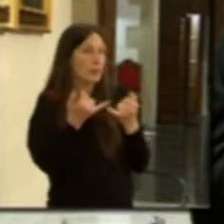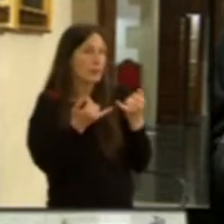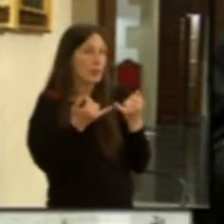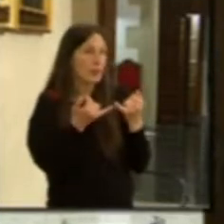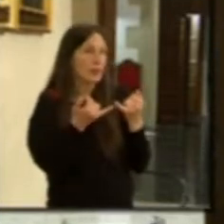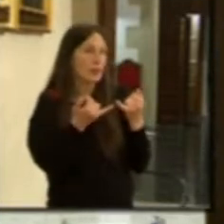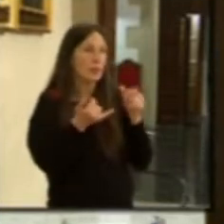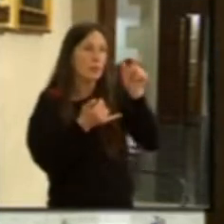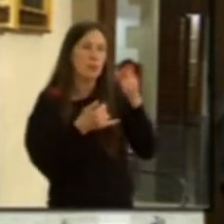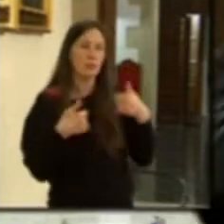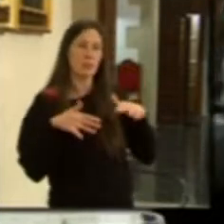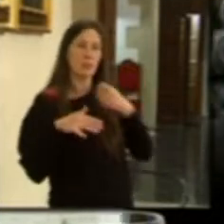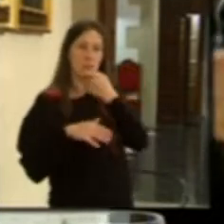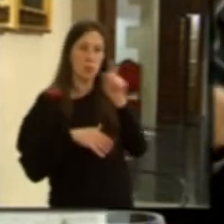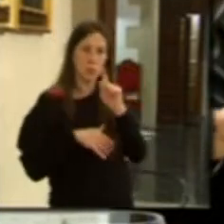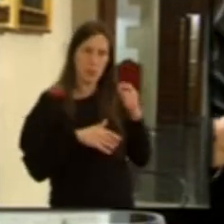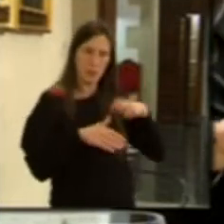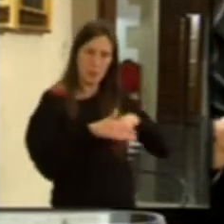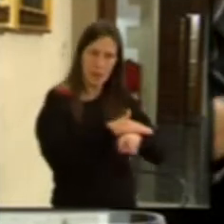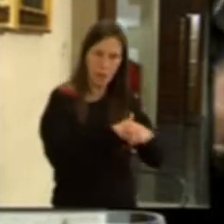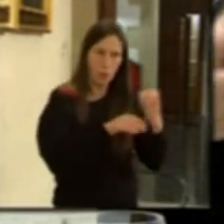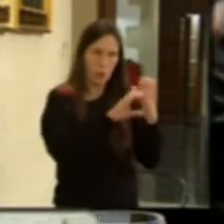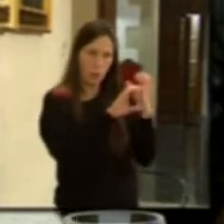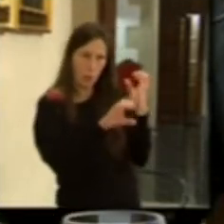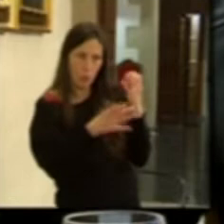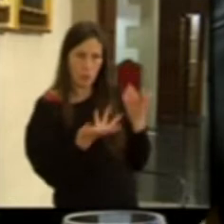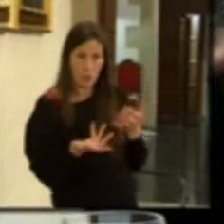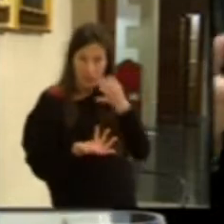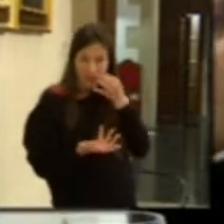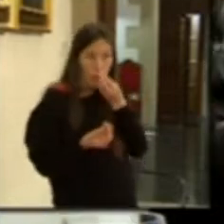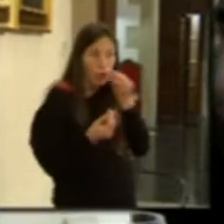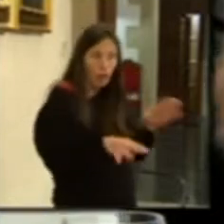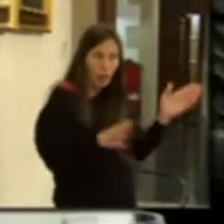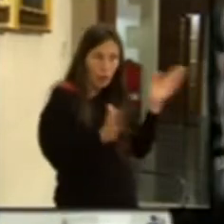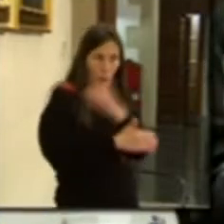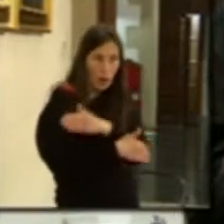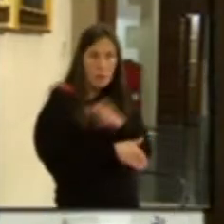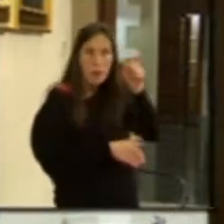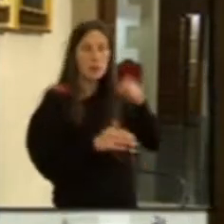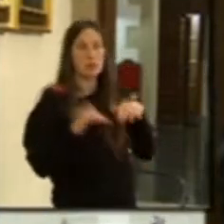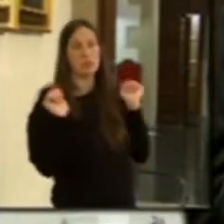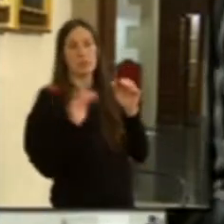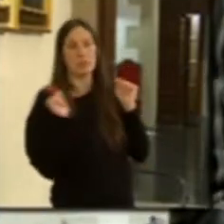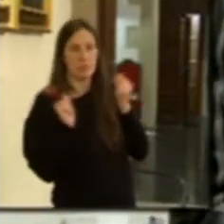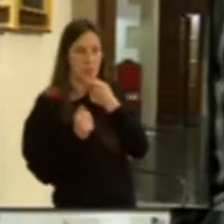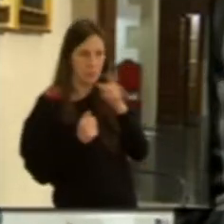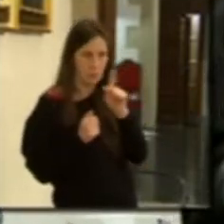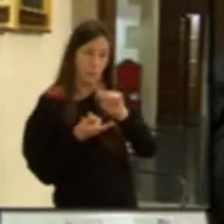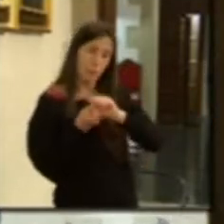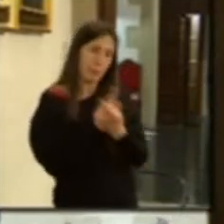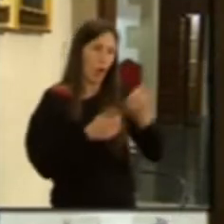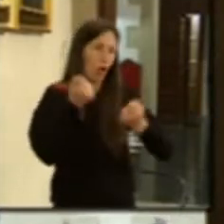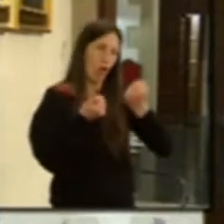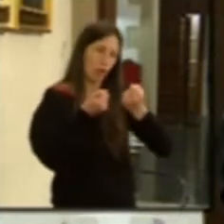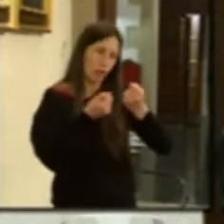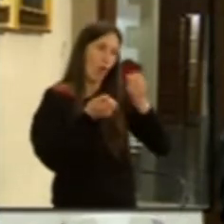atractiu. Està comprovat que no és en el transport públic on hi ha contagi, però la gent no s'hi fica i ara anem tots amb cotxe. I aquest és